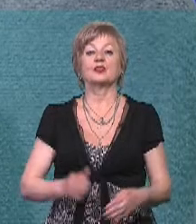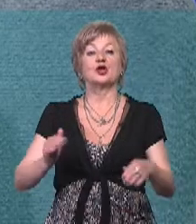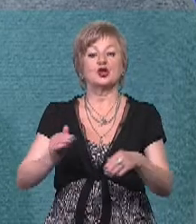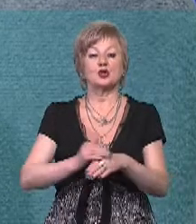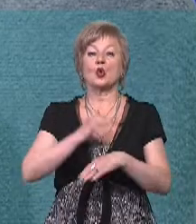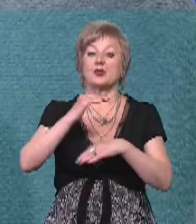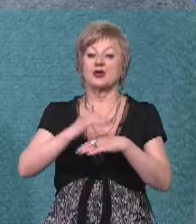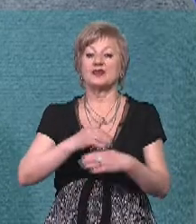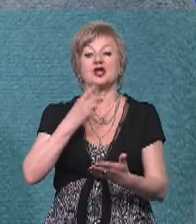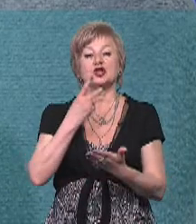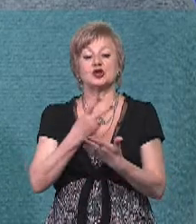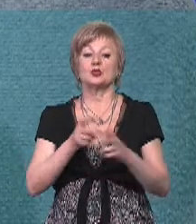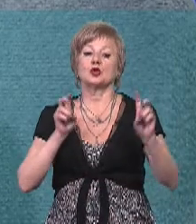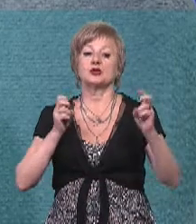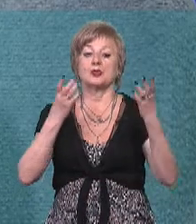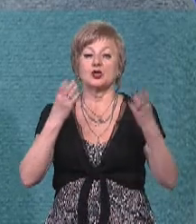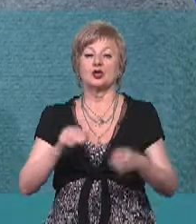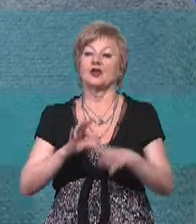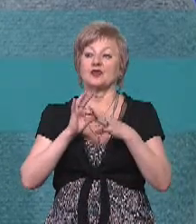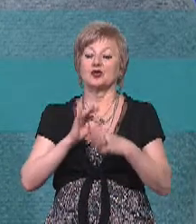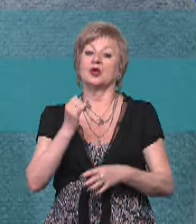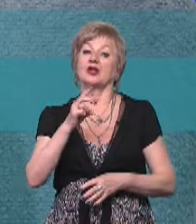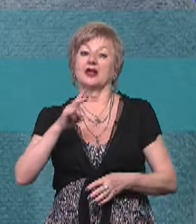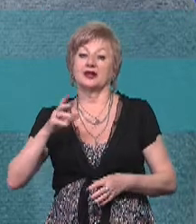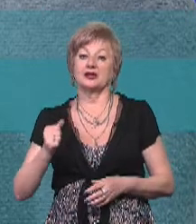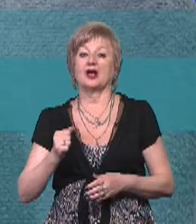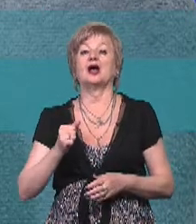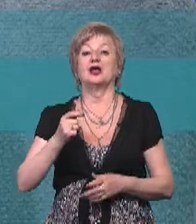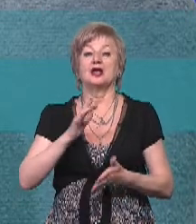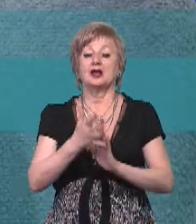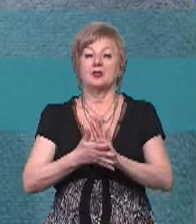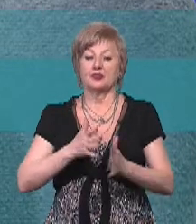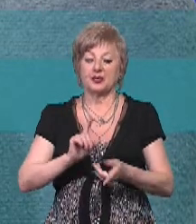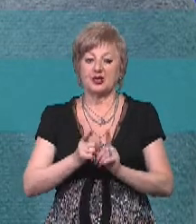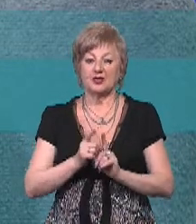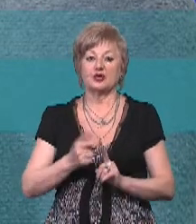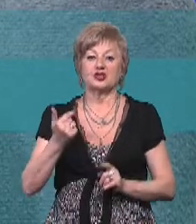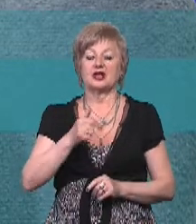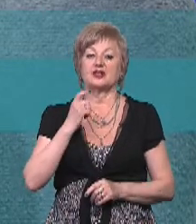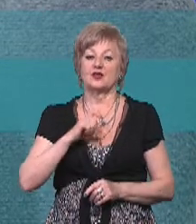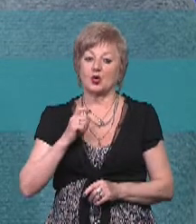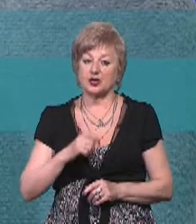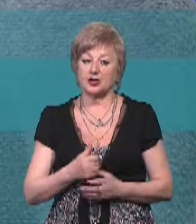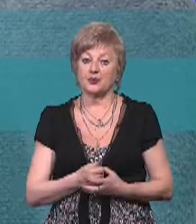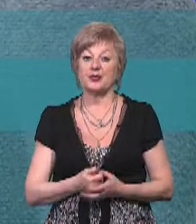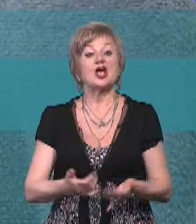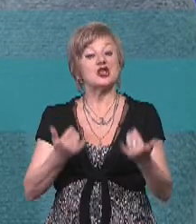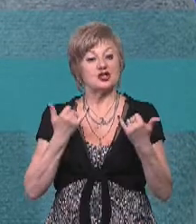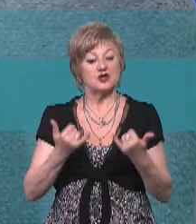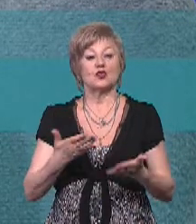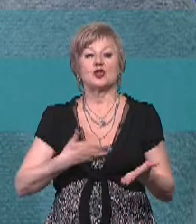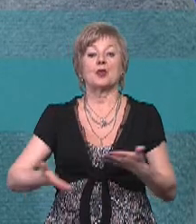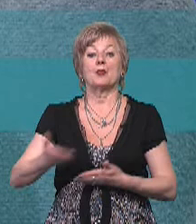Добрий вечір. В ефірі програма «Тема дня». У студії для вас працюють Інна Халеп. Дякуємо за жестову мову Галині Воротніковій. І сьогодні